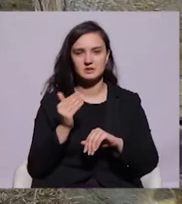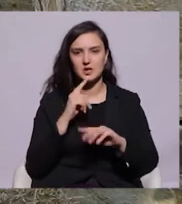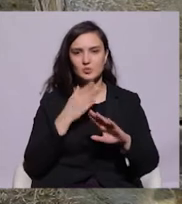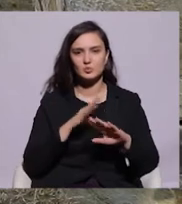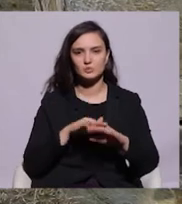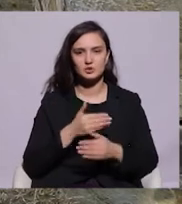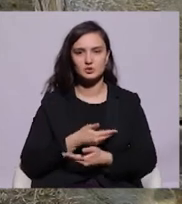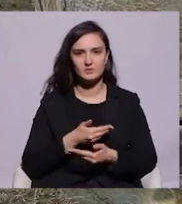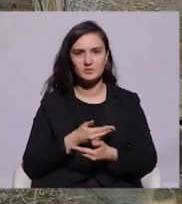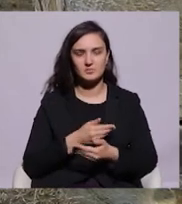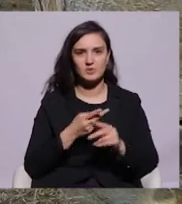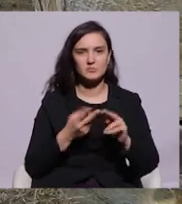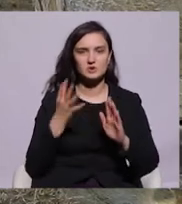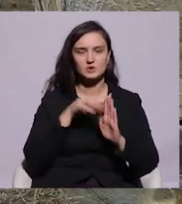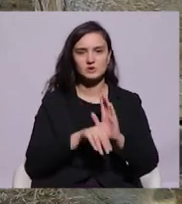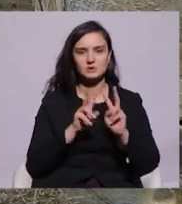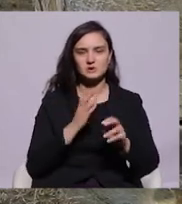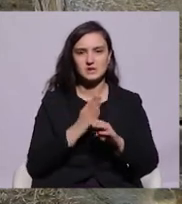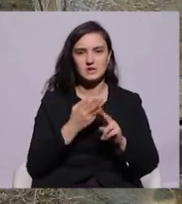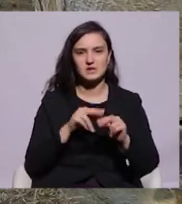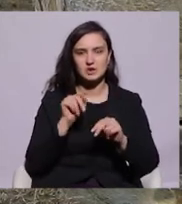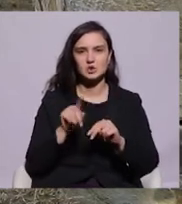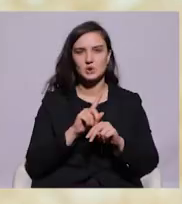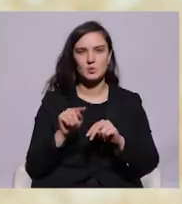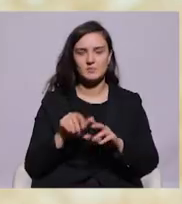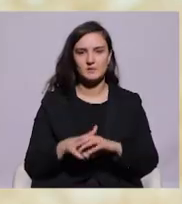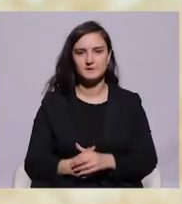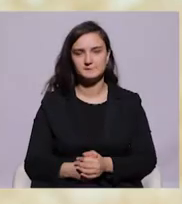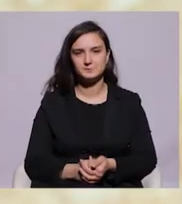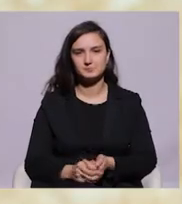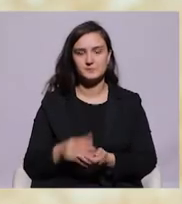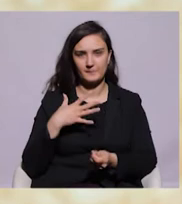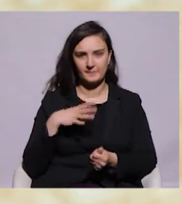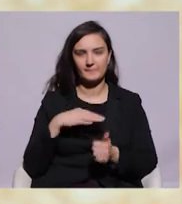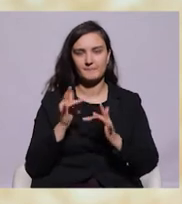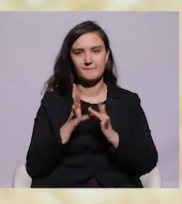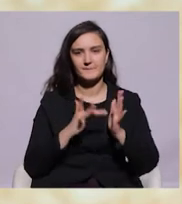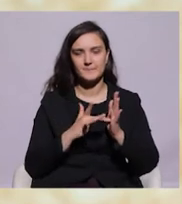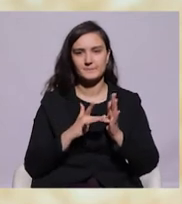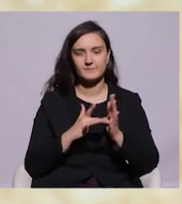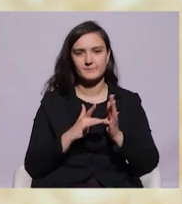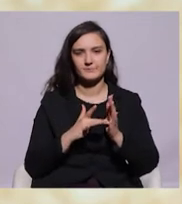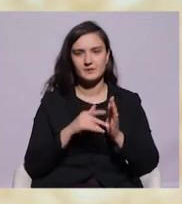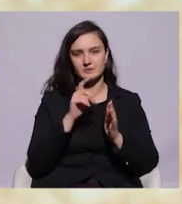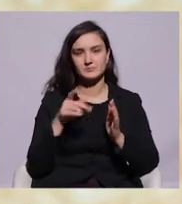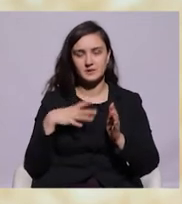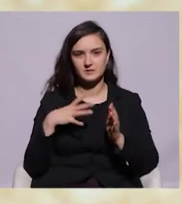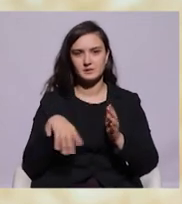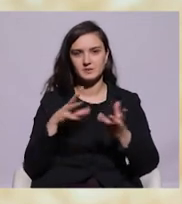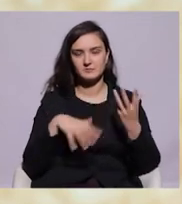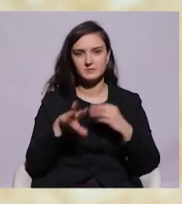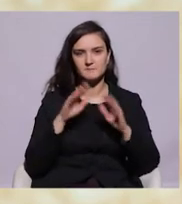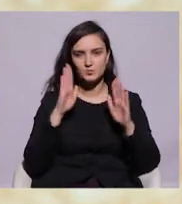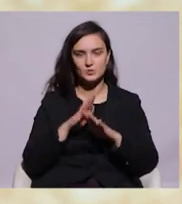მათ გაურთულეს ცხოვრება, ანუ ამაში გულისხმება ის, რომ ქართველ ქრისტიან, ანუ მართლმადიდებელ